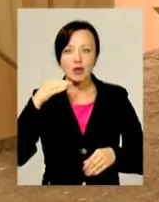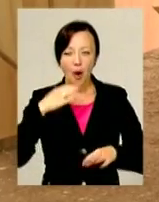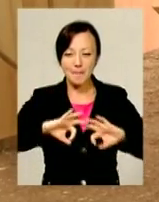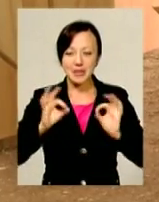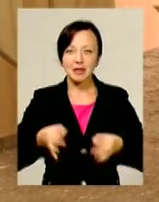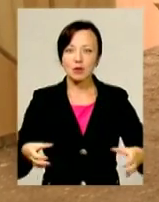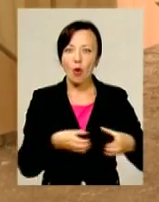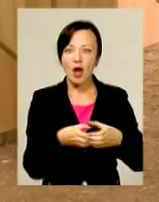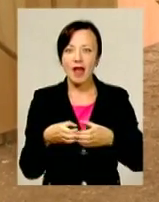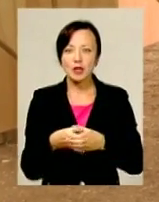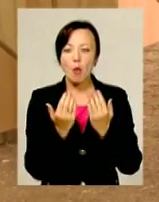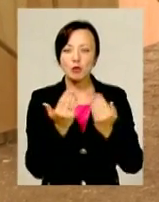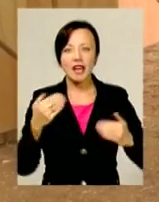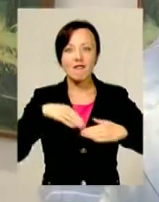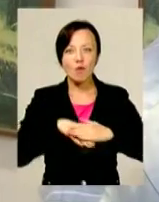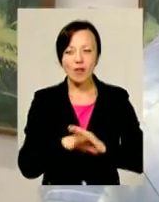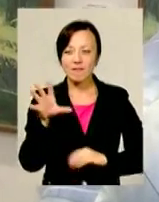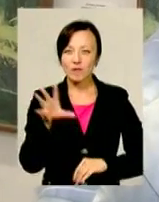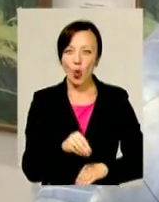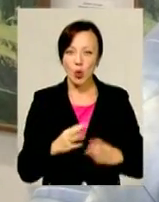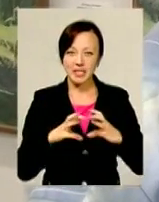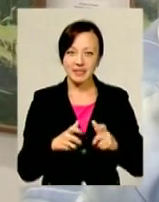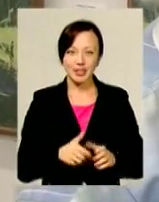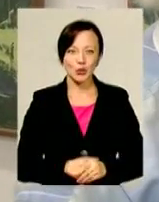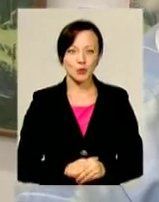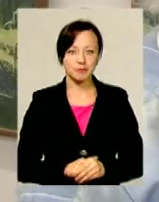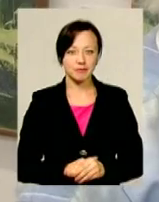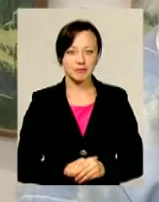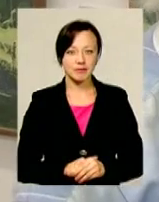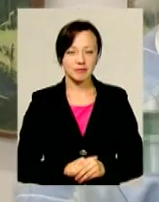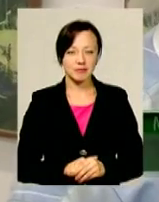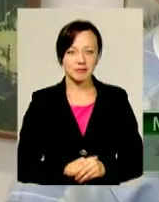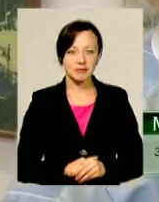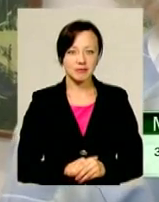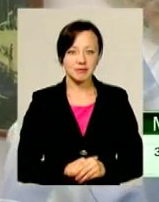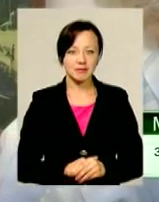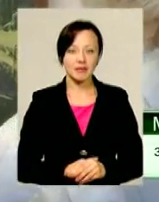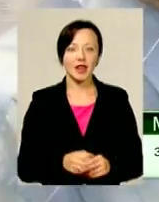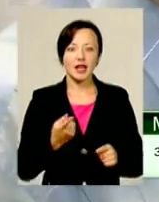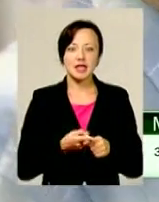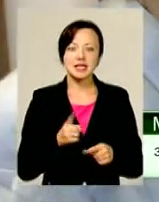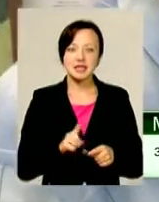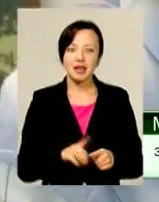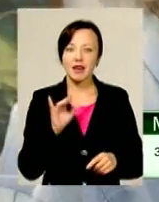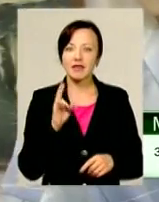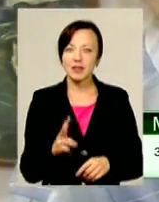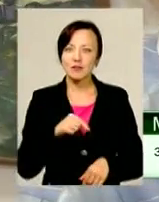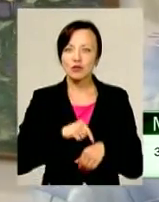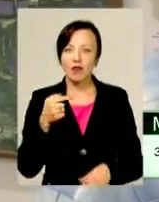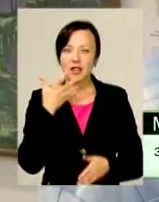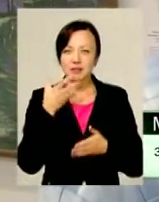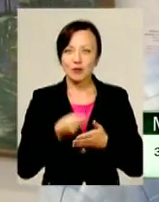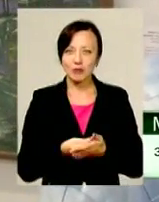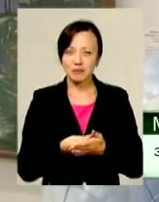і музейних фондів усього світу. Він це все відчуває своїм містом. Мене вражає його